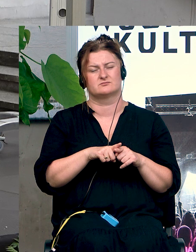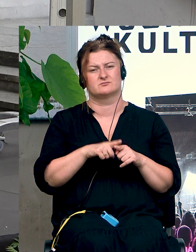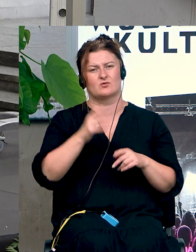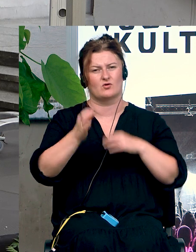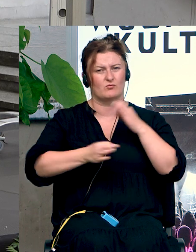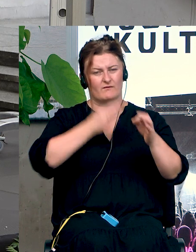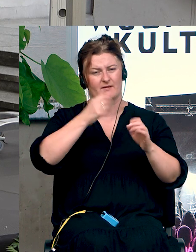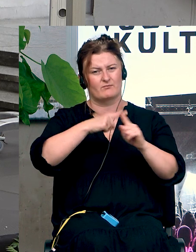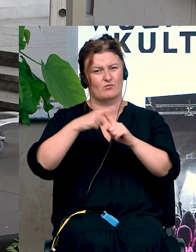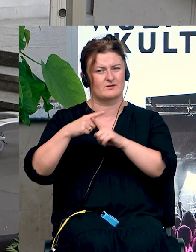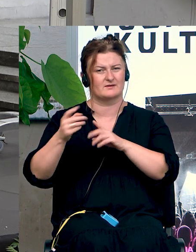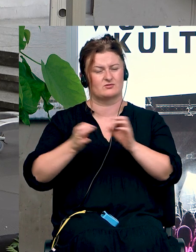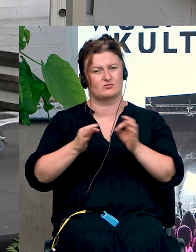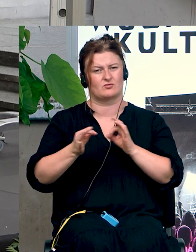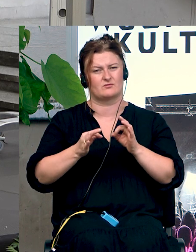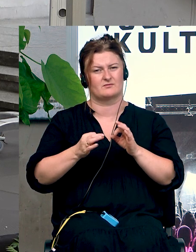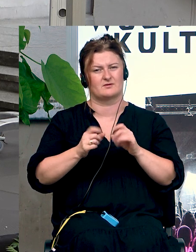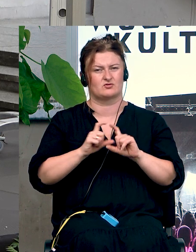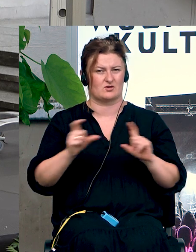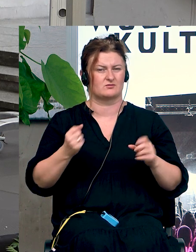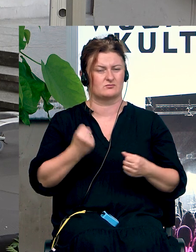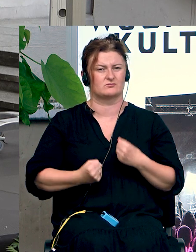opowiadać pozytywne historie w tych trudnych czasach.